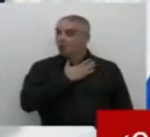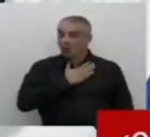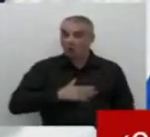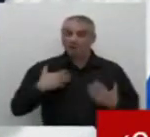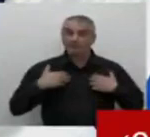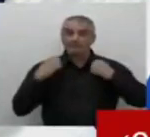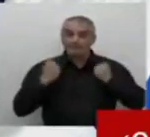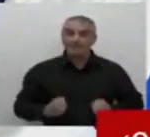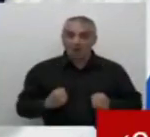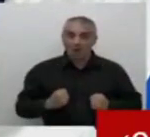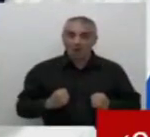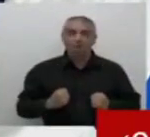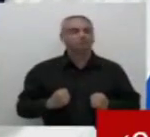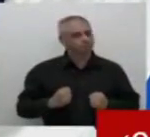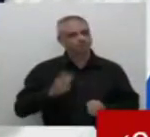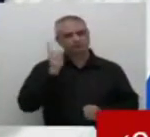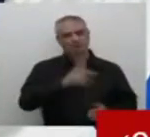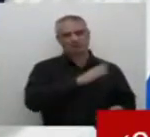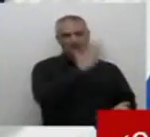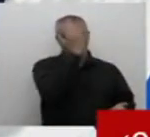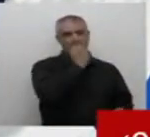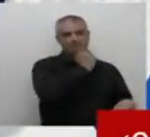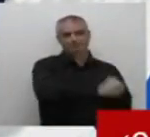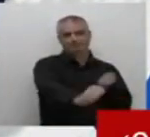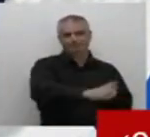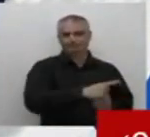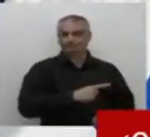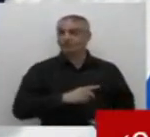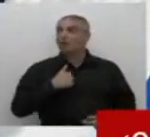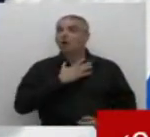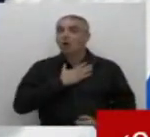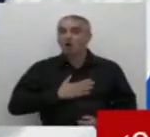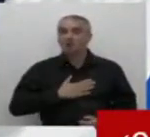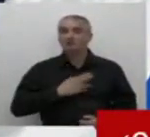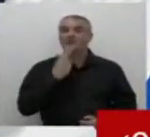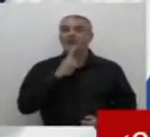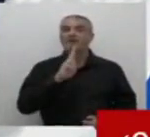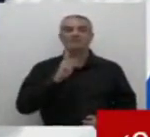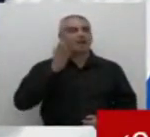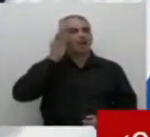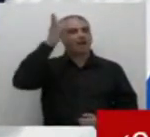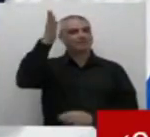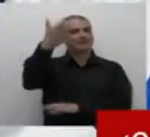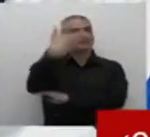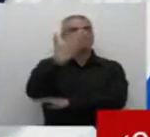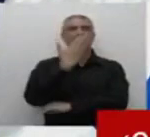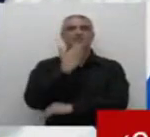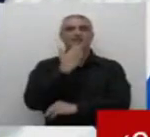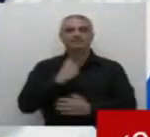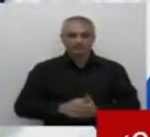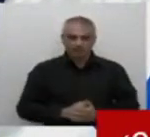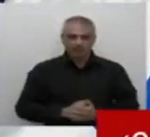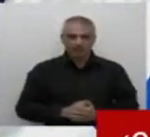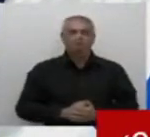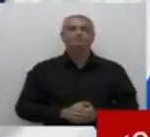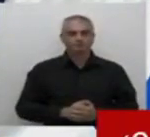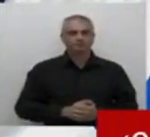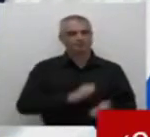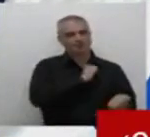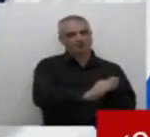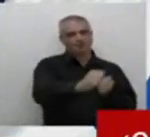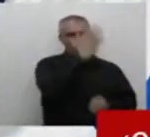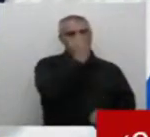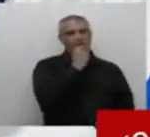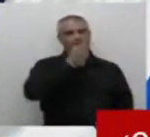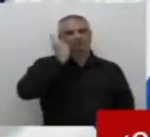علينا ان نقضي على حماس اذا اردنا الامن علينا ان نقضي على حماس واذا اردنا ضمان مستقبل اسرائيل